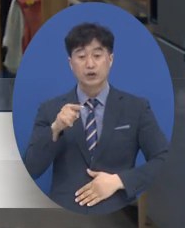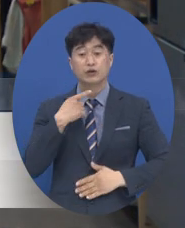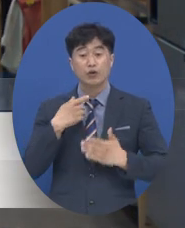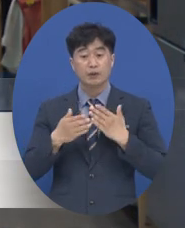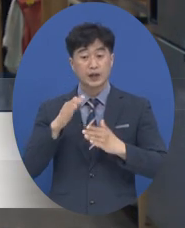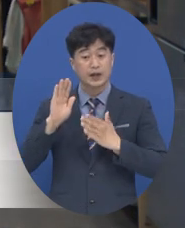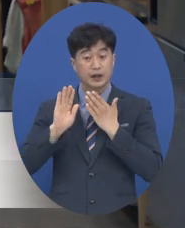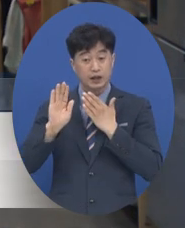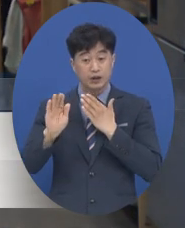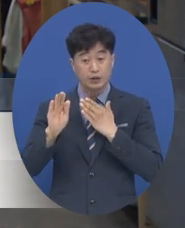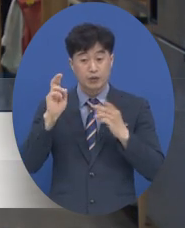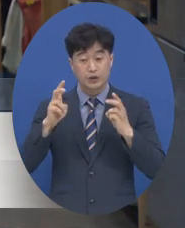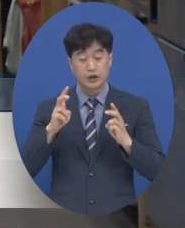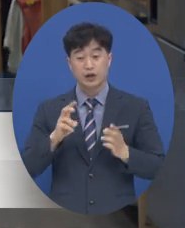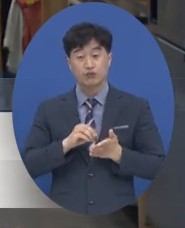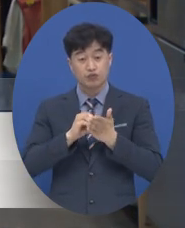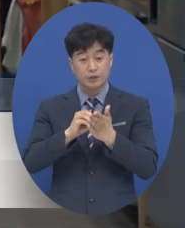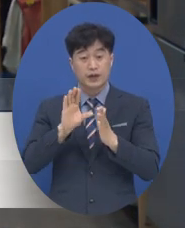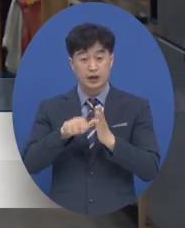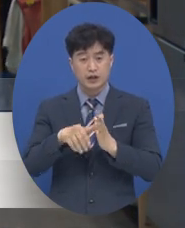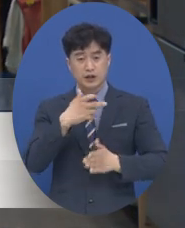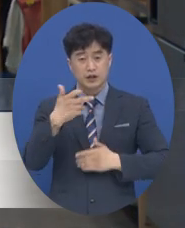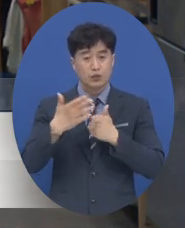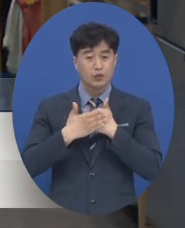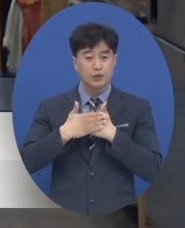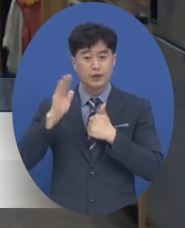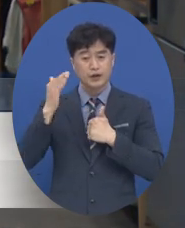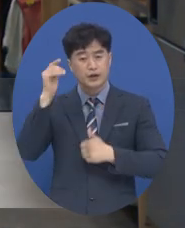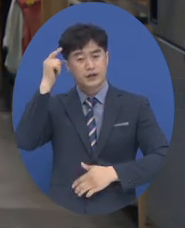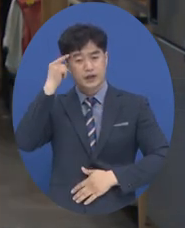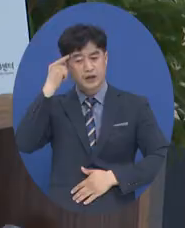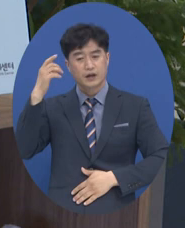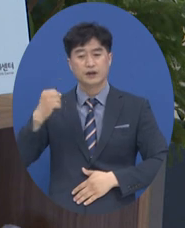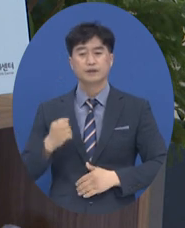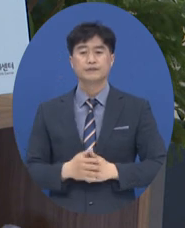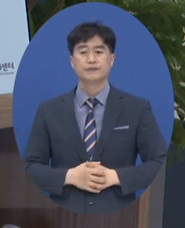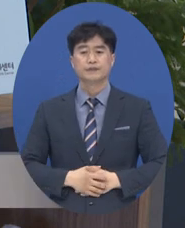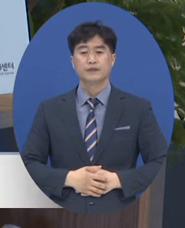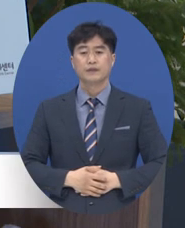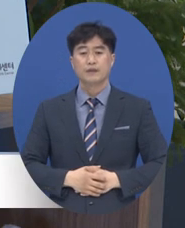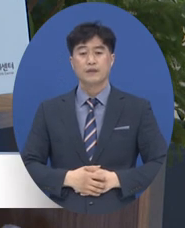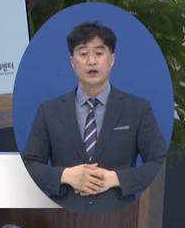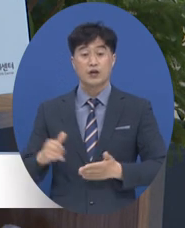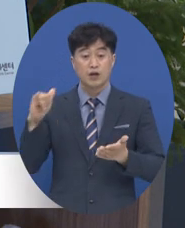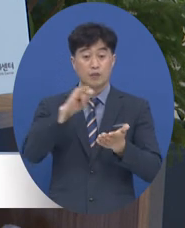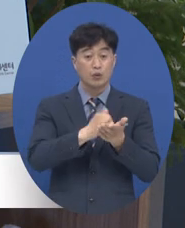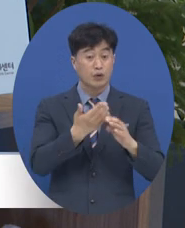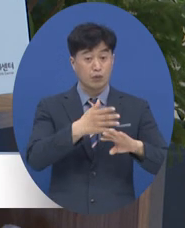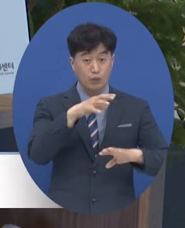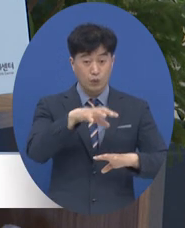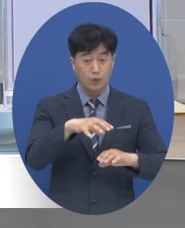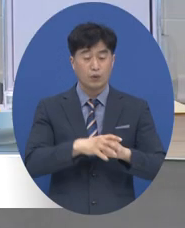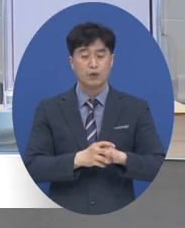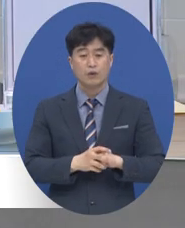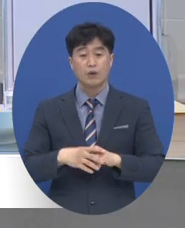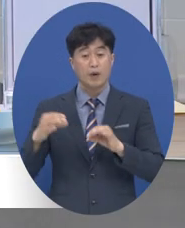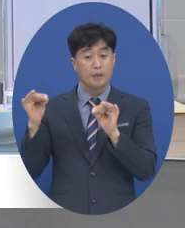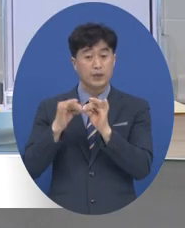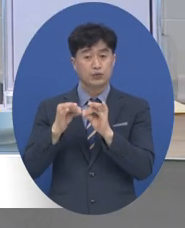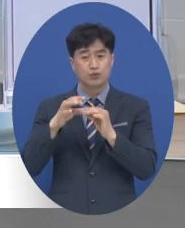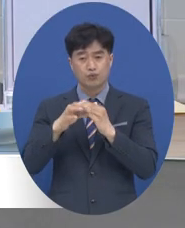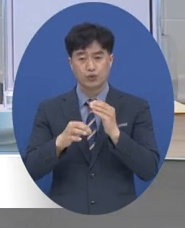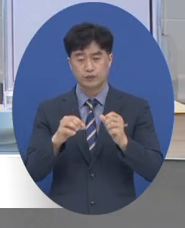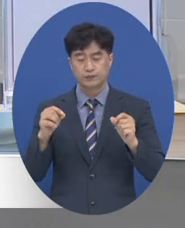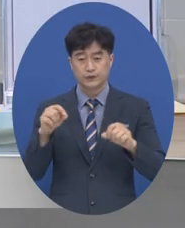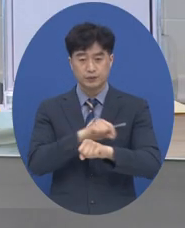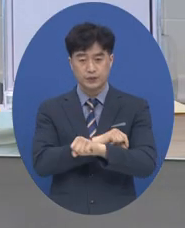경험들이 나중에 회사의 직할 때 큰 도움이 될 거라고 생각을 하고 있어요 김포에 또 다른 청년 공간엔 수요자 맞춤형 프로그램이